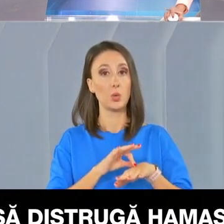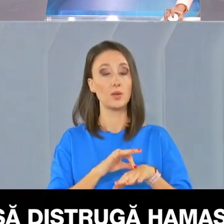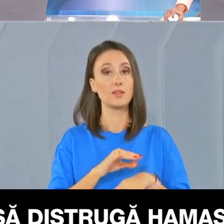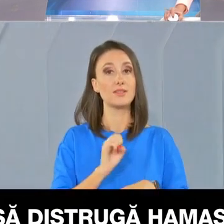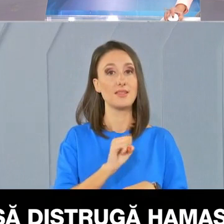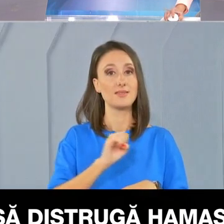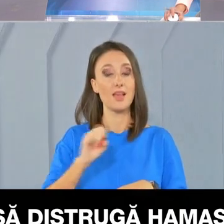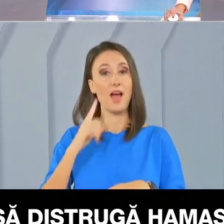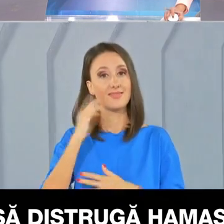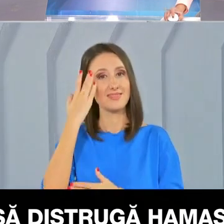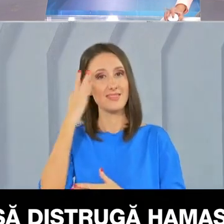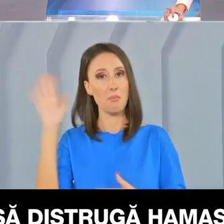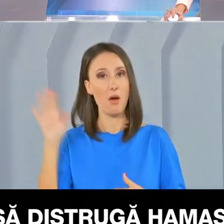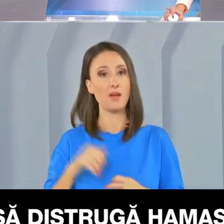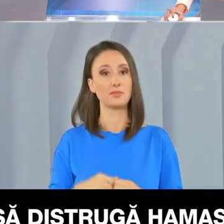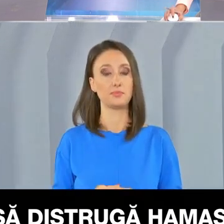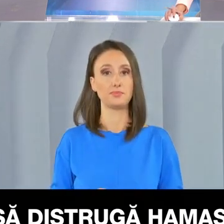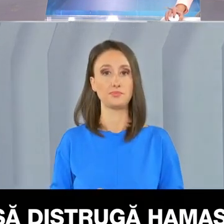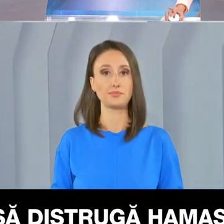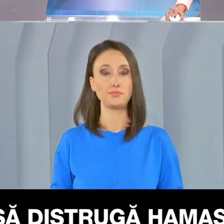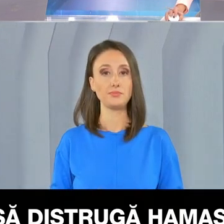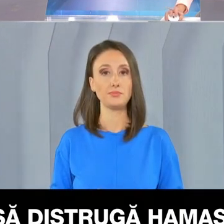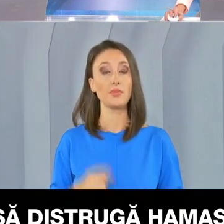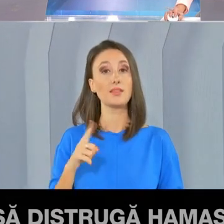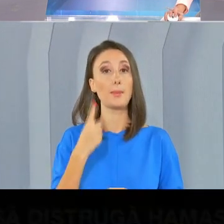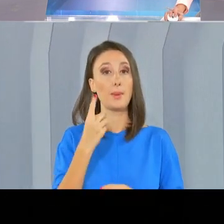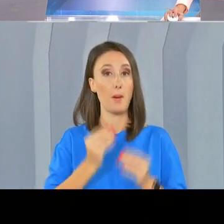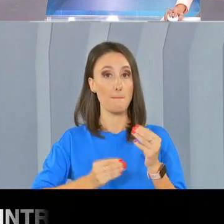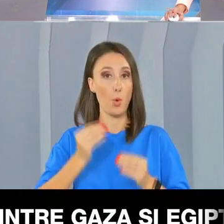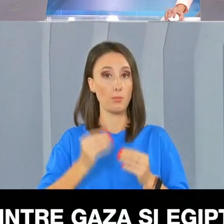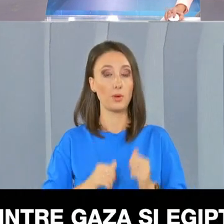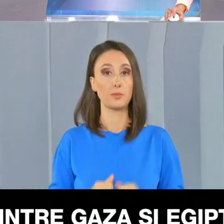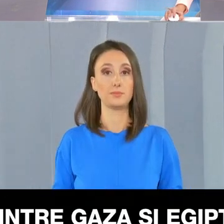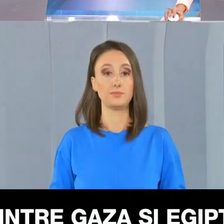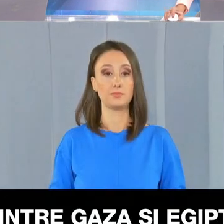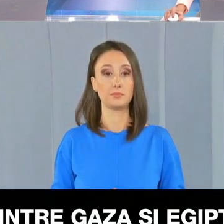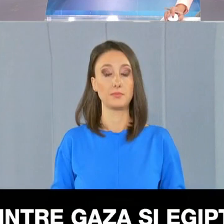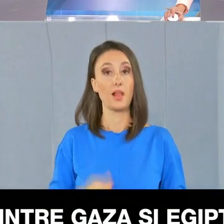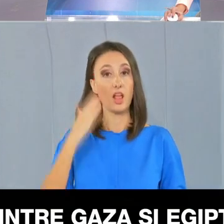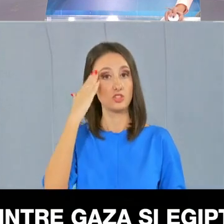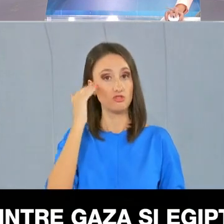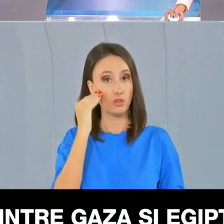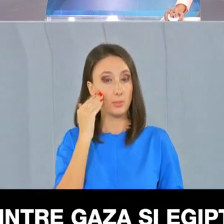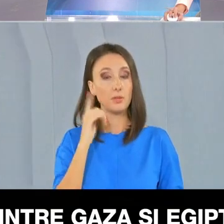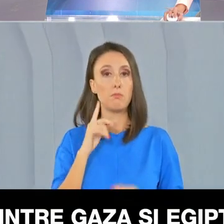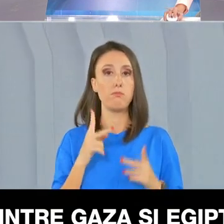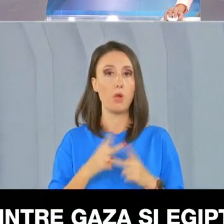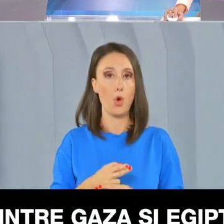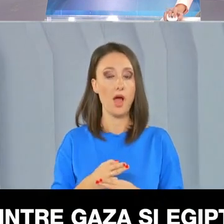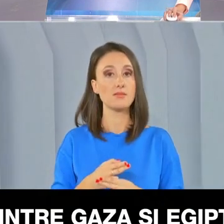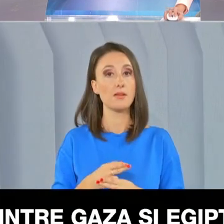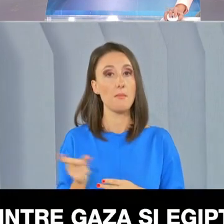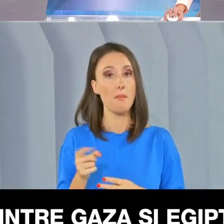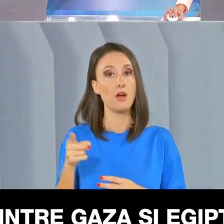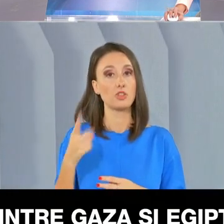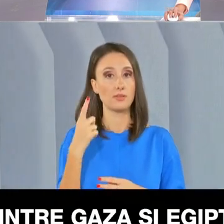Sisi a scăpat de frații musulmani, lupturi de stat, până la și mai departe. Asta este prima problemă. Deja Egiptul blochează mare parte